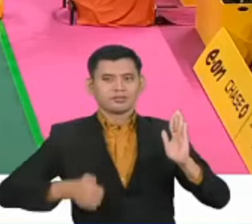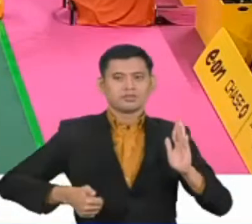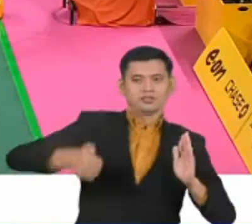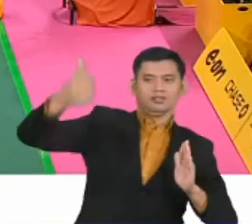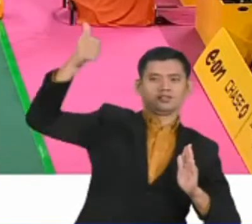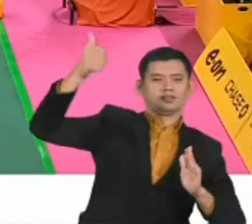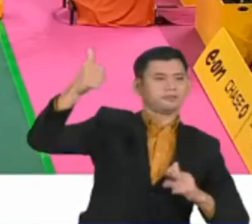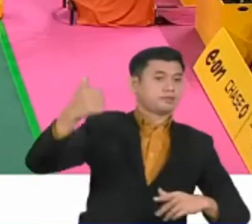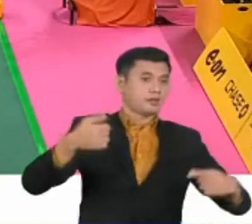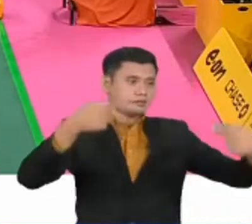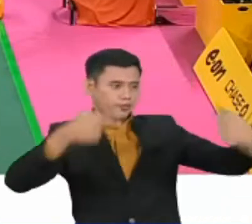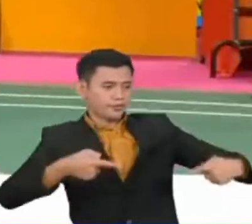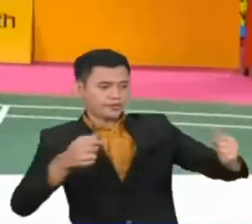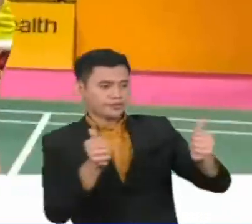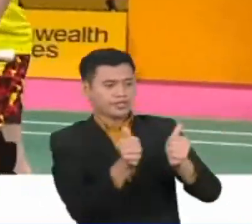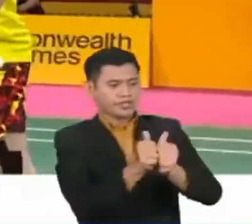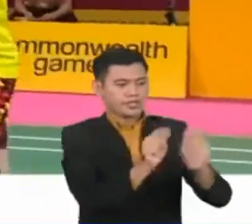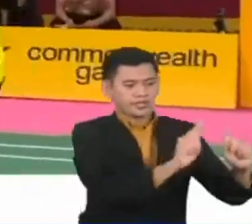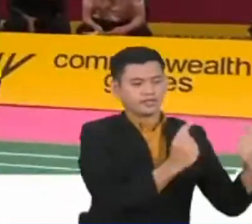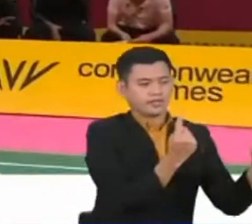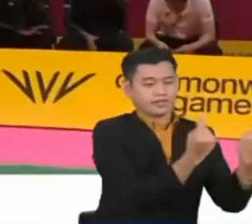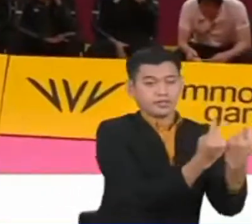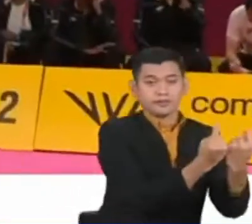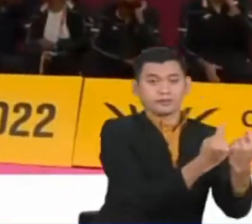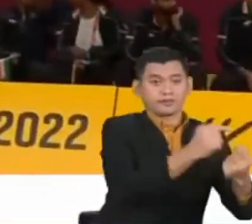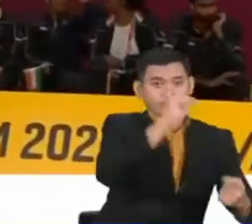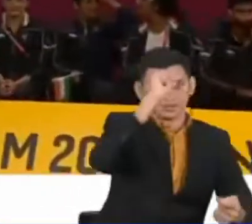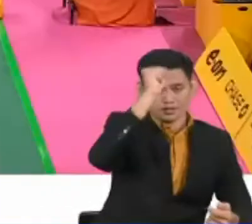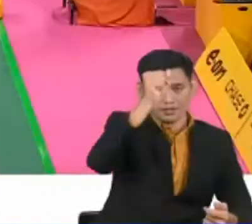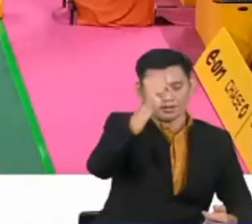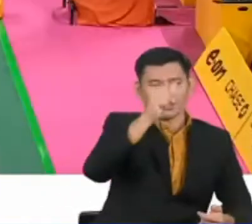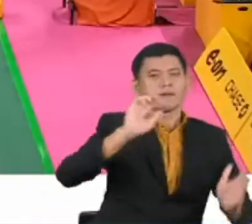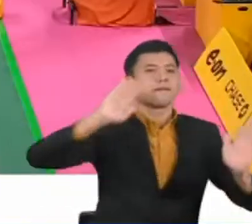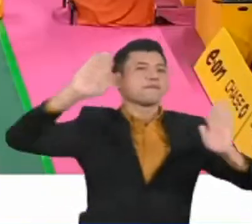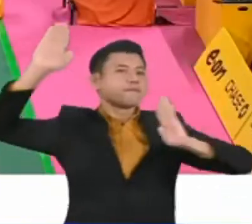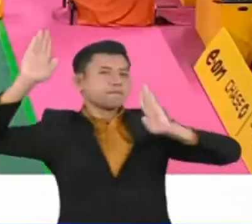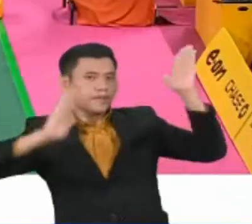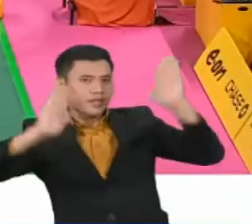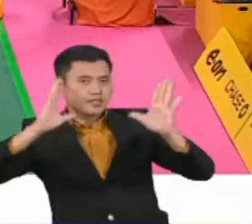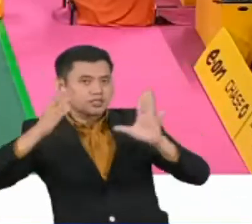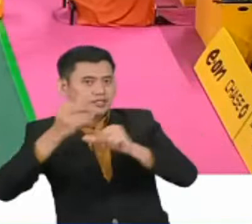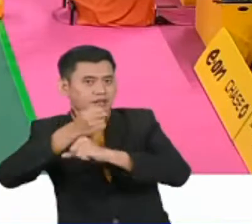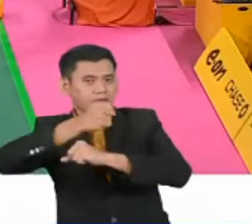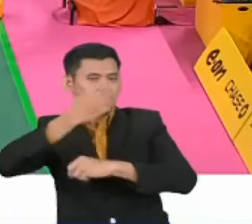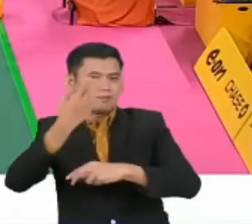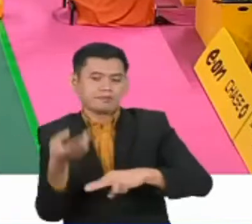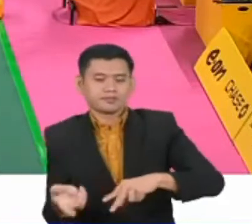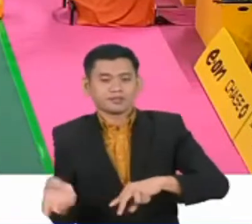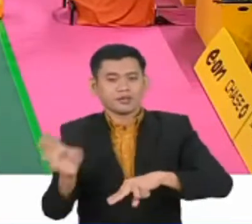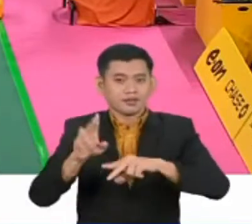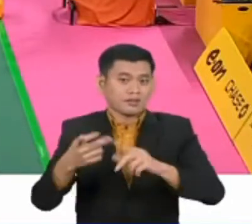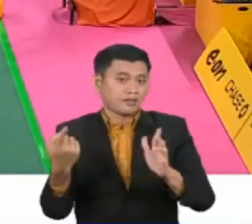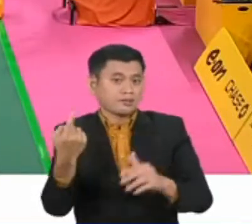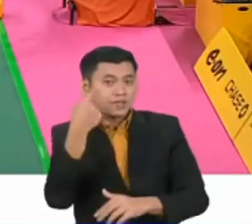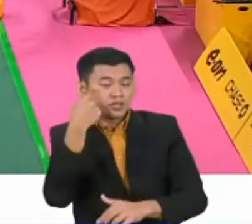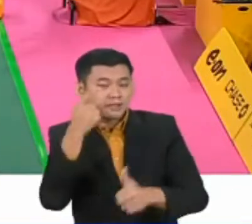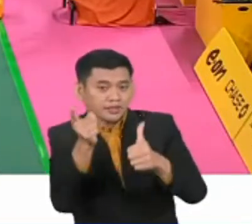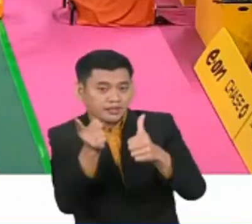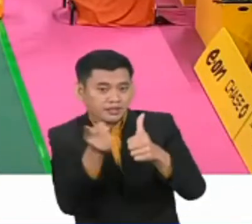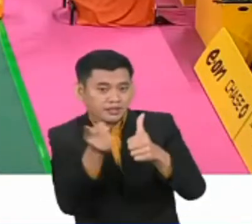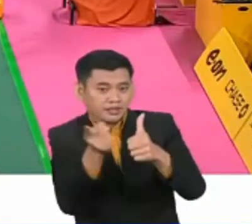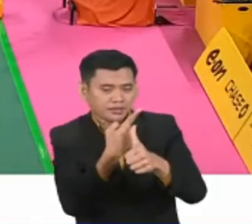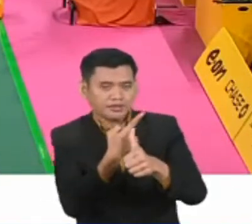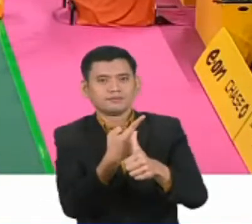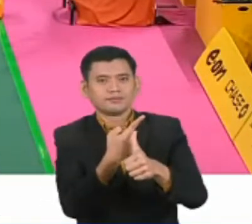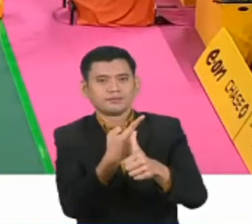bertahan India di National Exhibition Centre NEC. Malaysia mendapat mata pertama menerusi bergu utama Aaron Chia dan So Wo